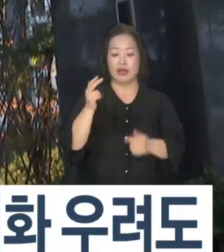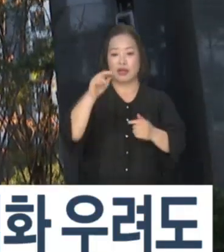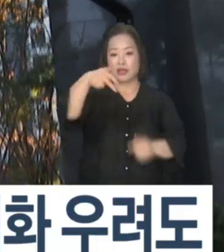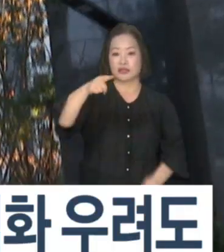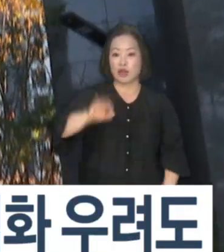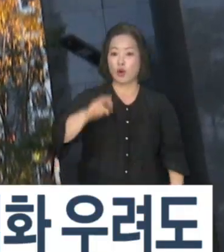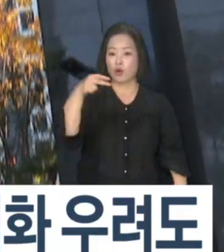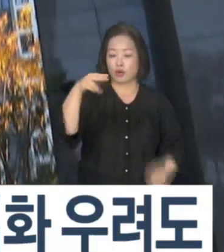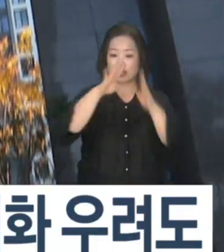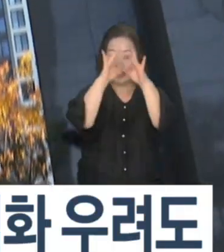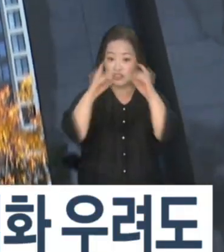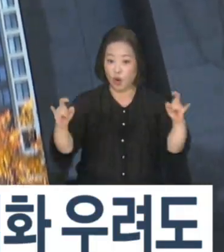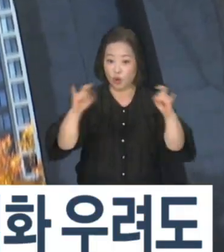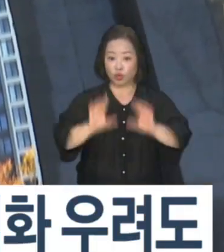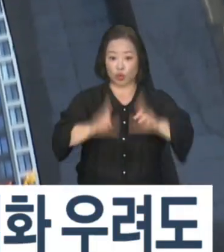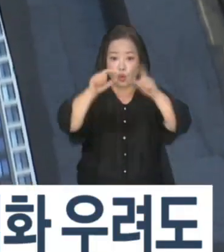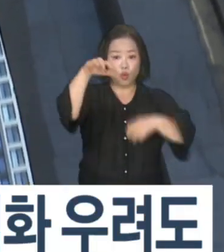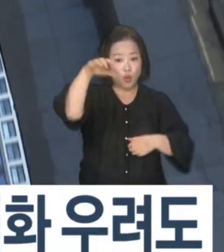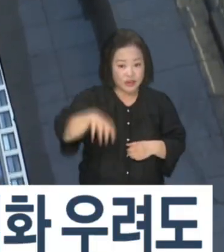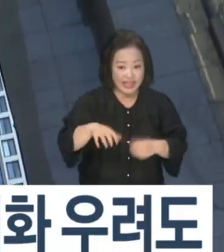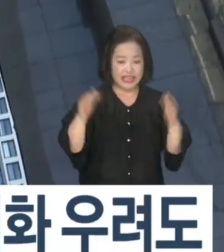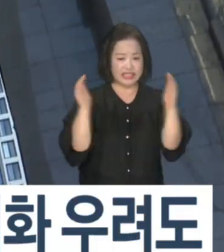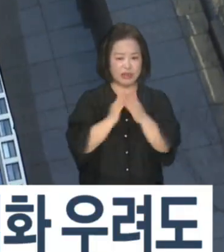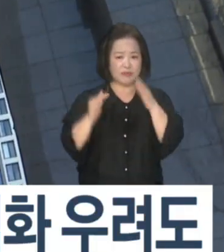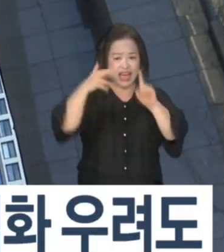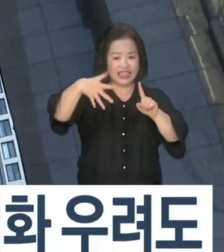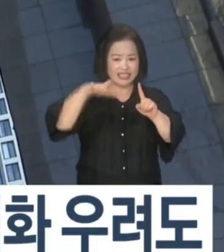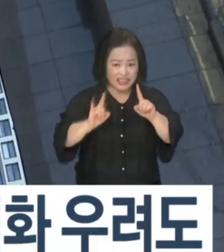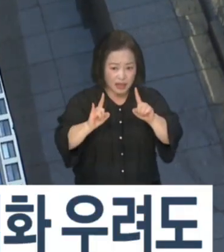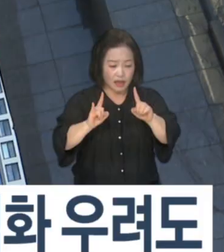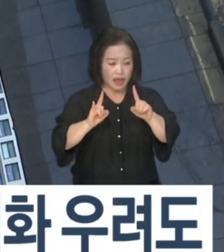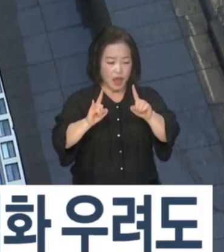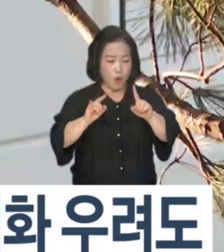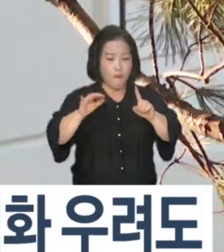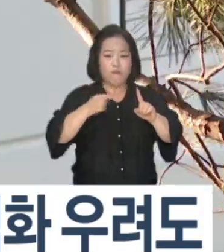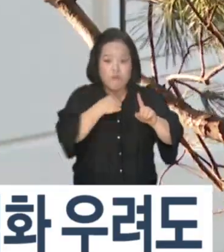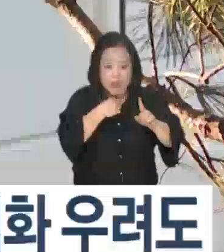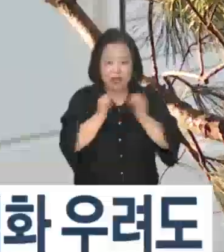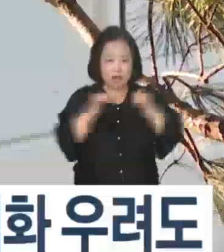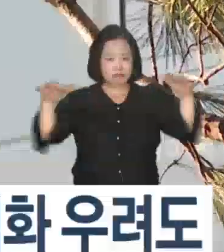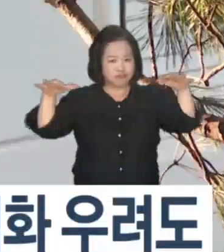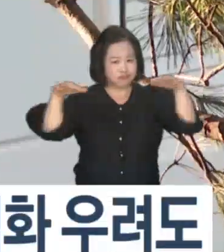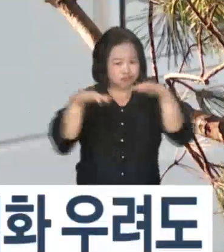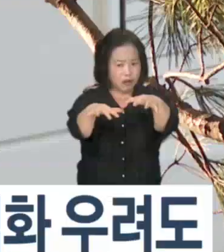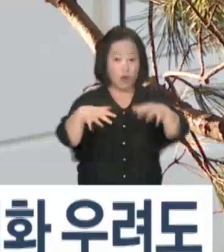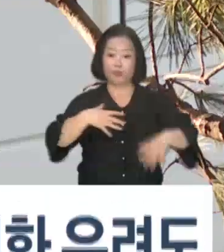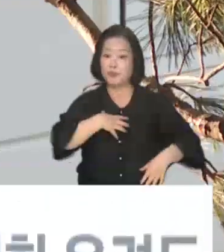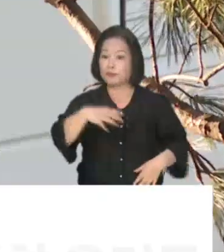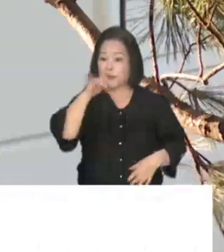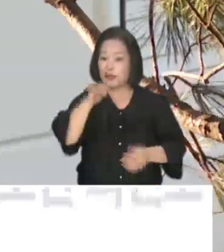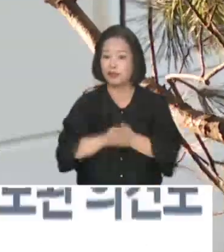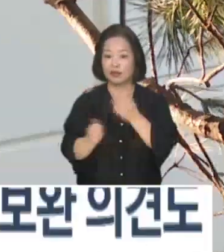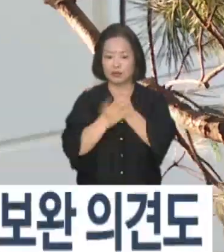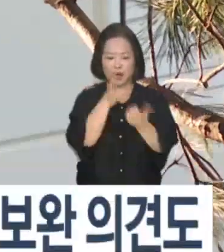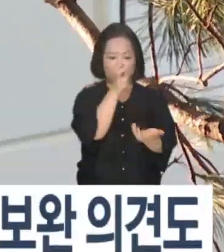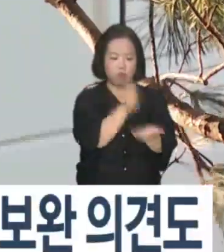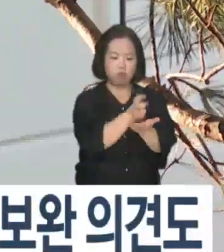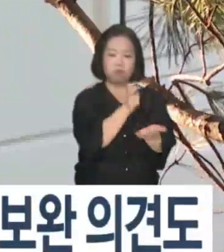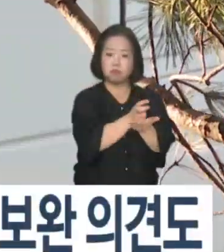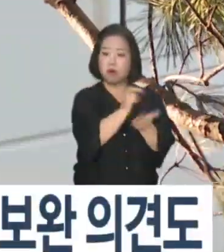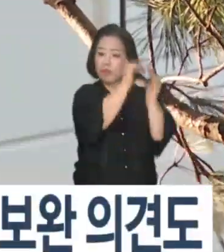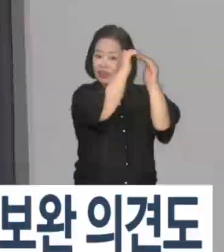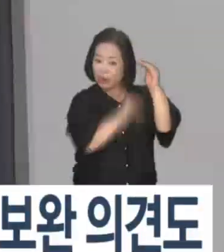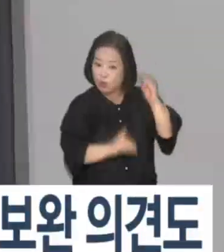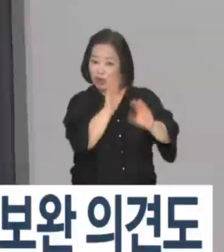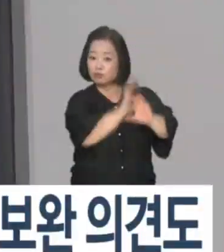등 인기 지역에 똘똘한 한 채 쏠림 현상이 심화될 수 있다는 겁니다. 이 때문에 법을 정비하는